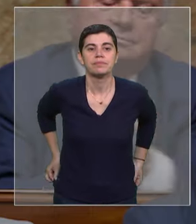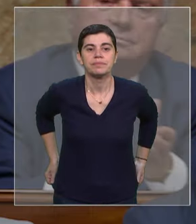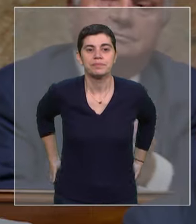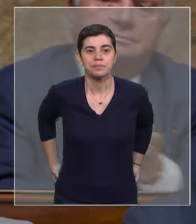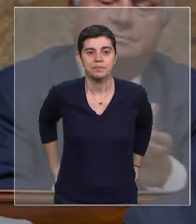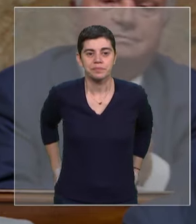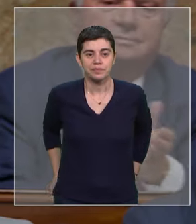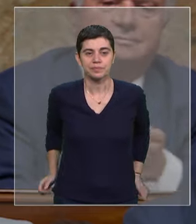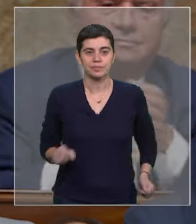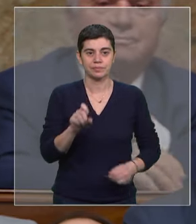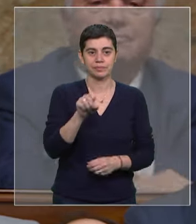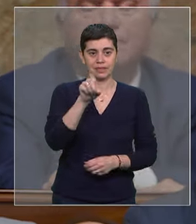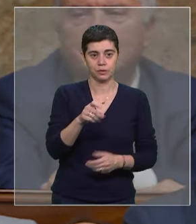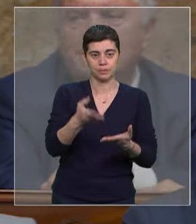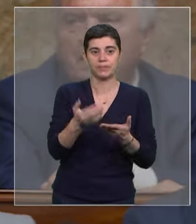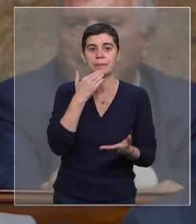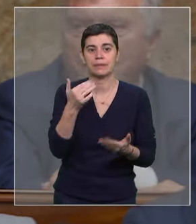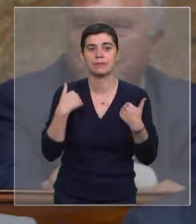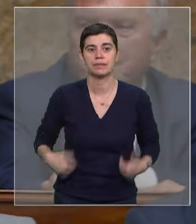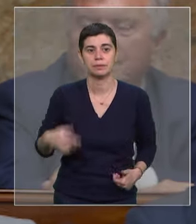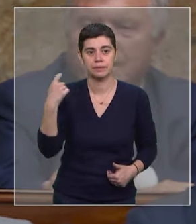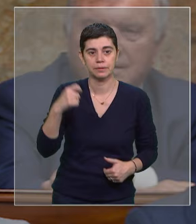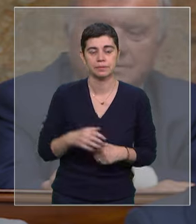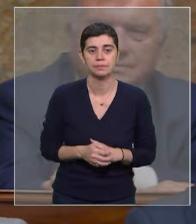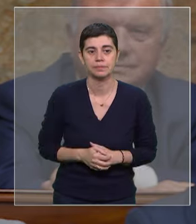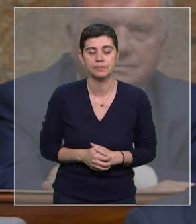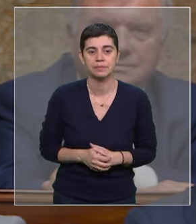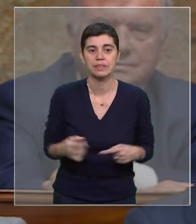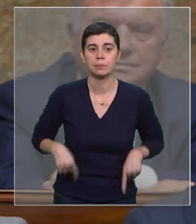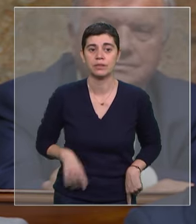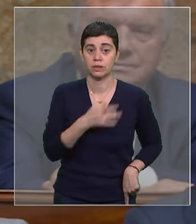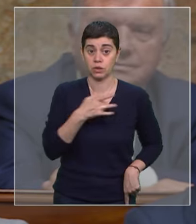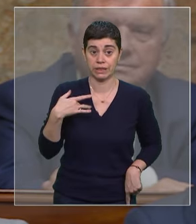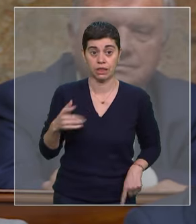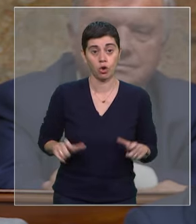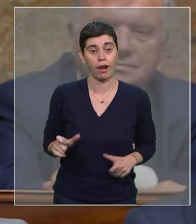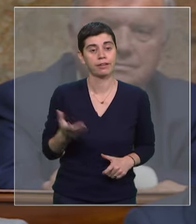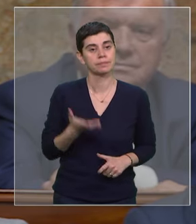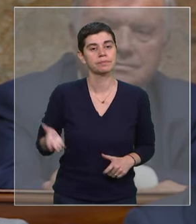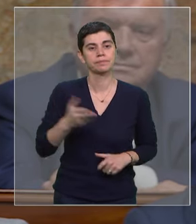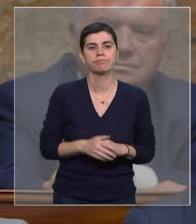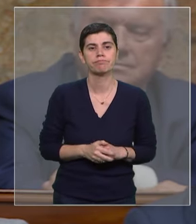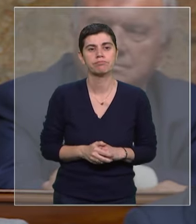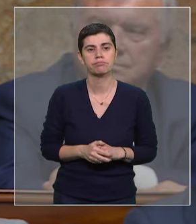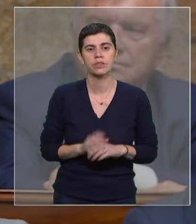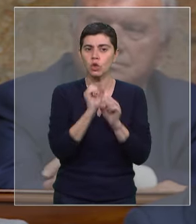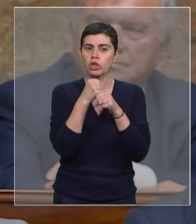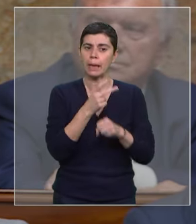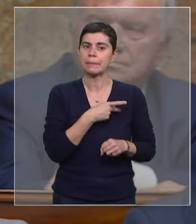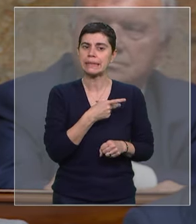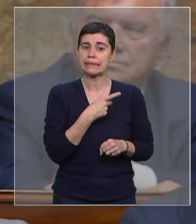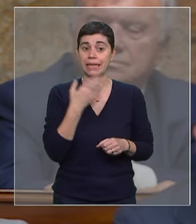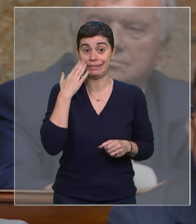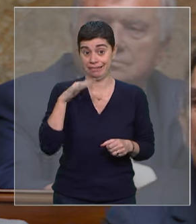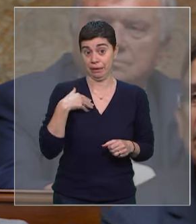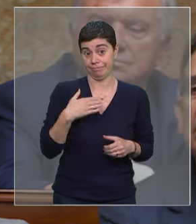Yacht. Merci, madame la présidente. Monsieur le ministre de la Santé, chers collègues, je connais bien le secret médical qui s'impose à moi